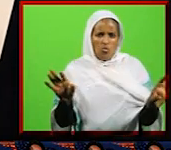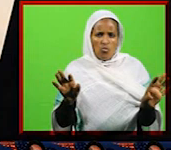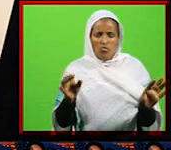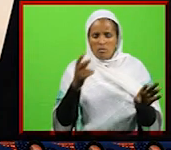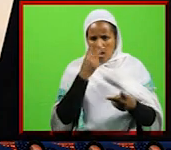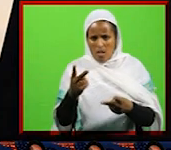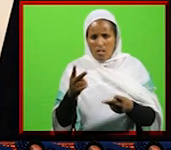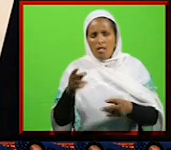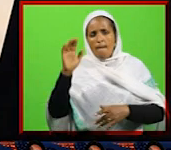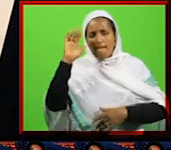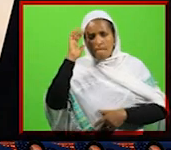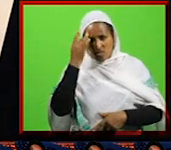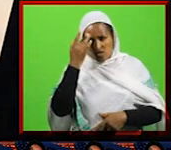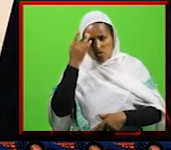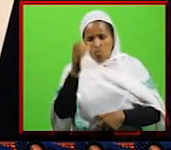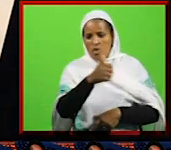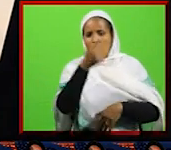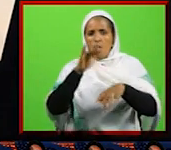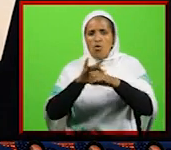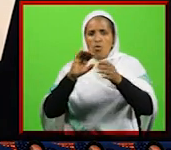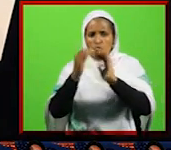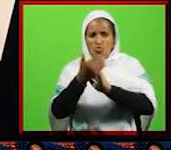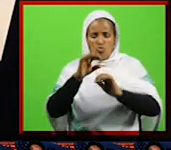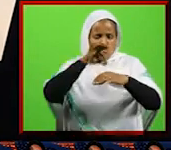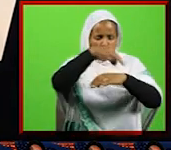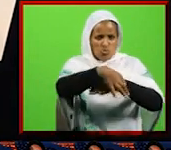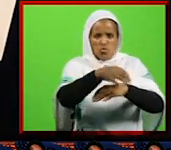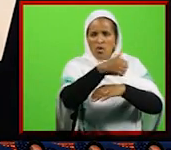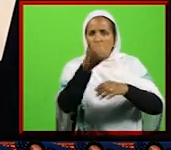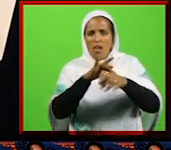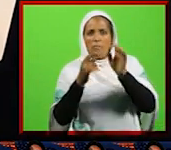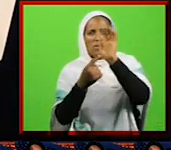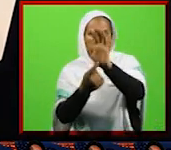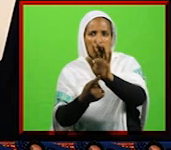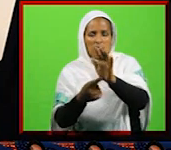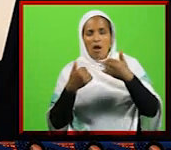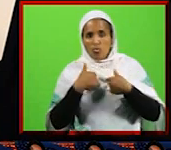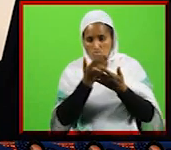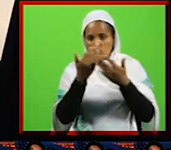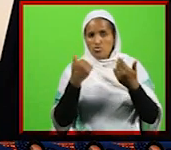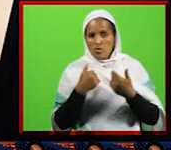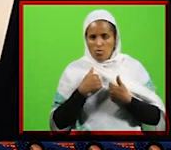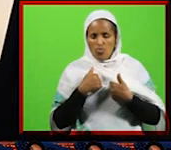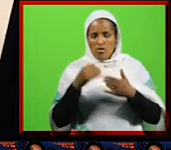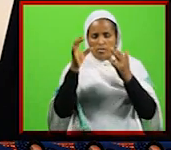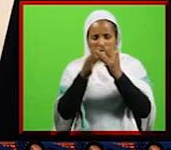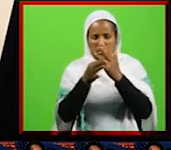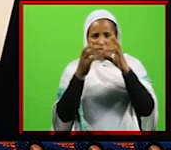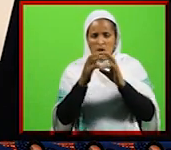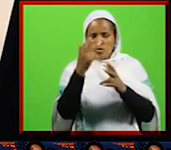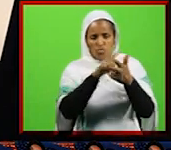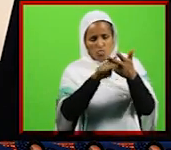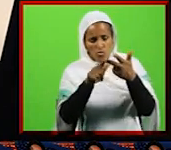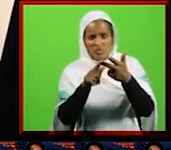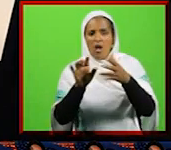በሽታው ሌላ ላይ ሆኖ ቁስሉ ሌላ ላይ ማሳየት ያሉ ነገሮች አሉ። በትዳር ላይ ቅድም ሶስት ነገሮች